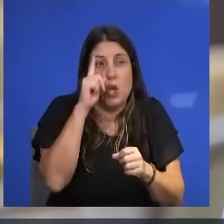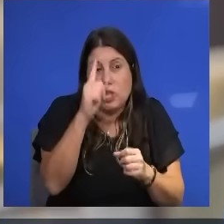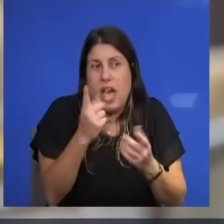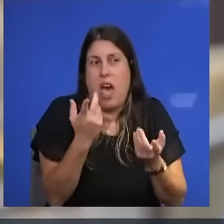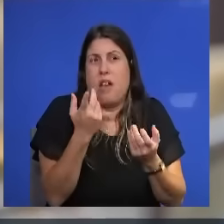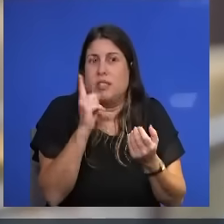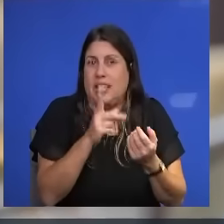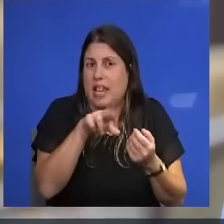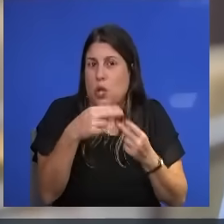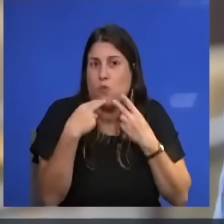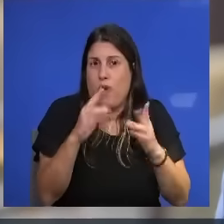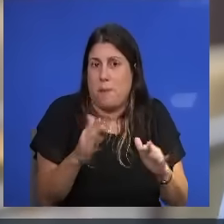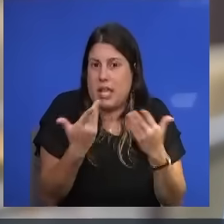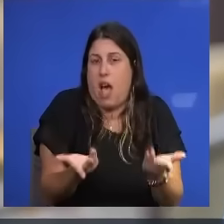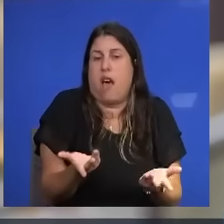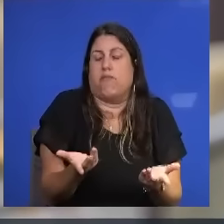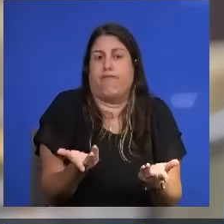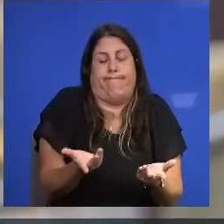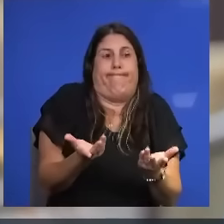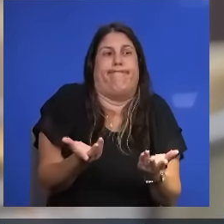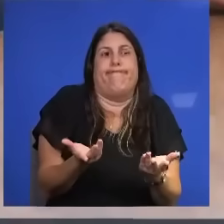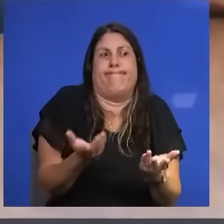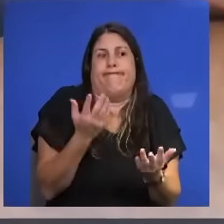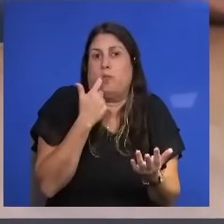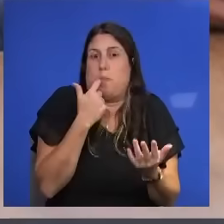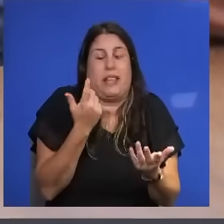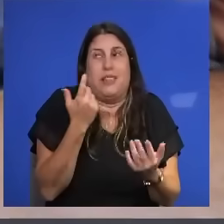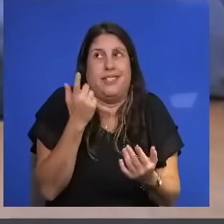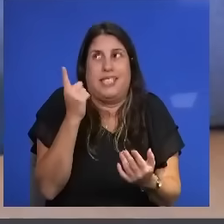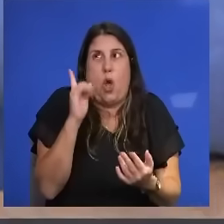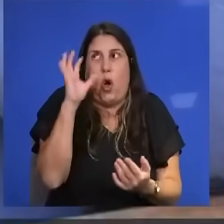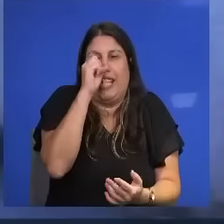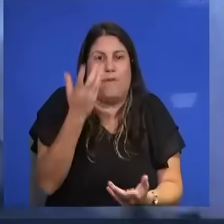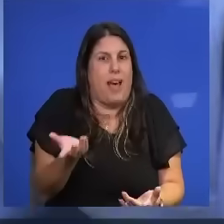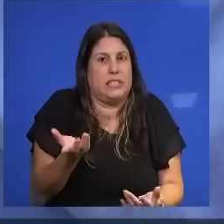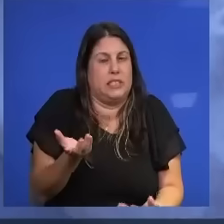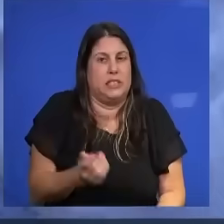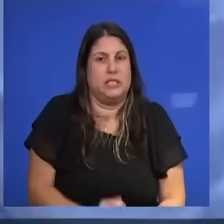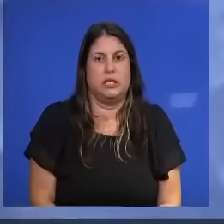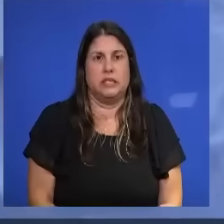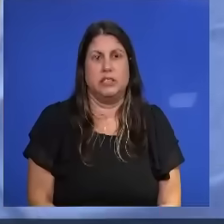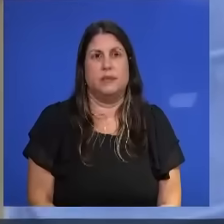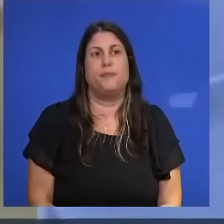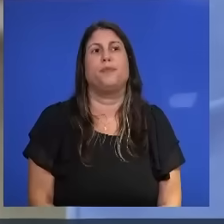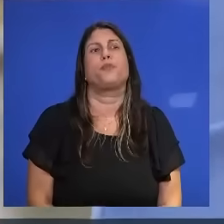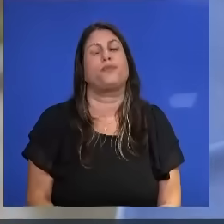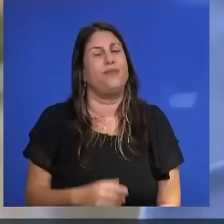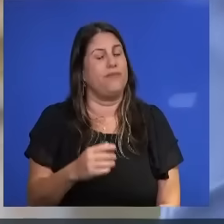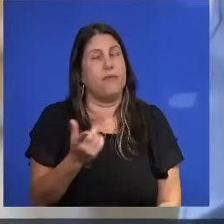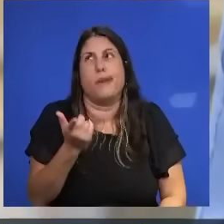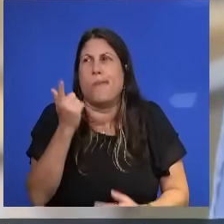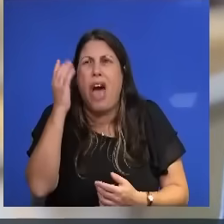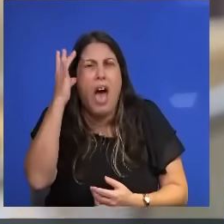צריכה להיות תגובה מהירה, זאת אומרת, זה בכלל לא נתפס. בחלום הכי גרוע שלי, לא